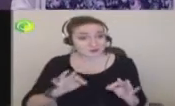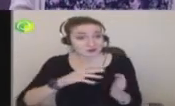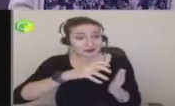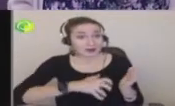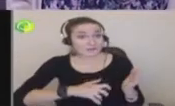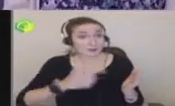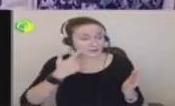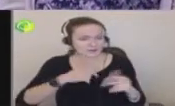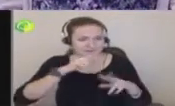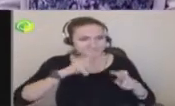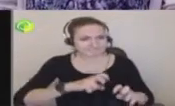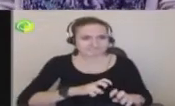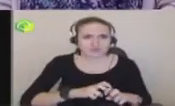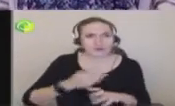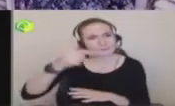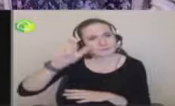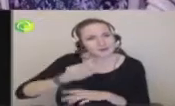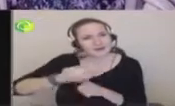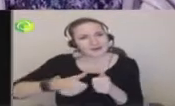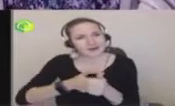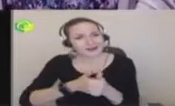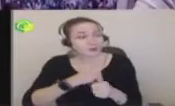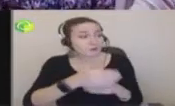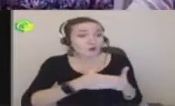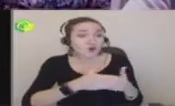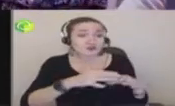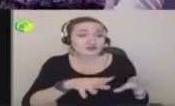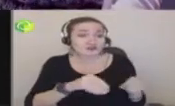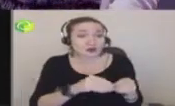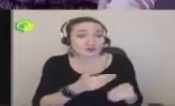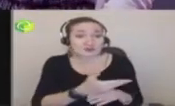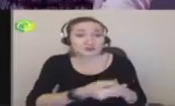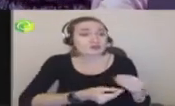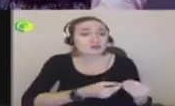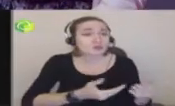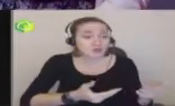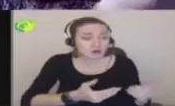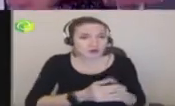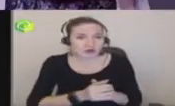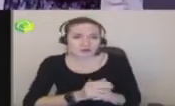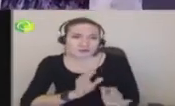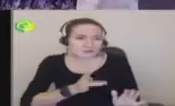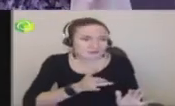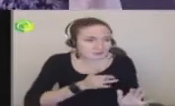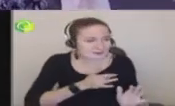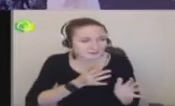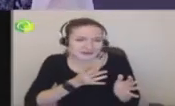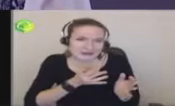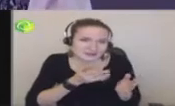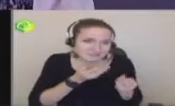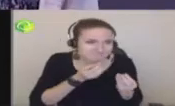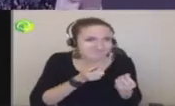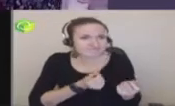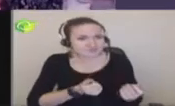être aidant d'un proche, c'est quelque chose de naturel. C'est un élan qui est lié à l'affection, au dévouement, à la fidélité d'une histoire, et